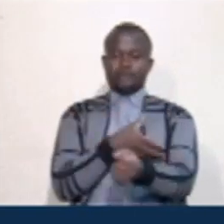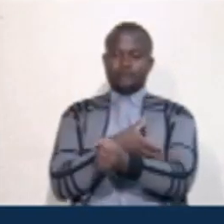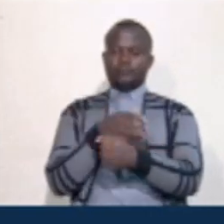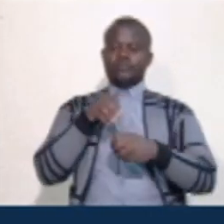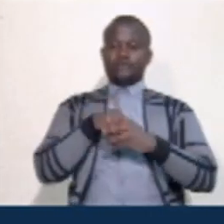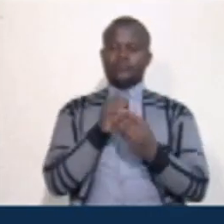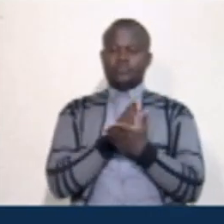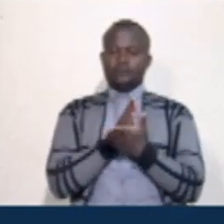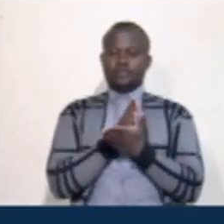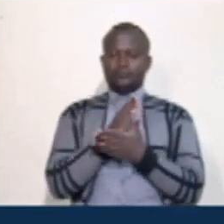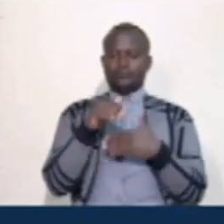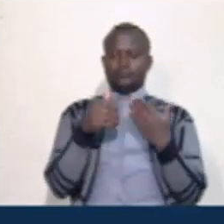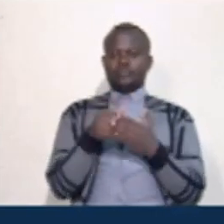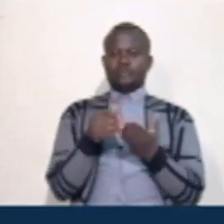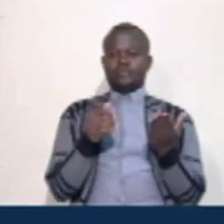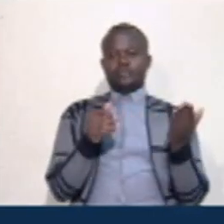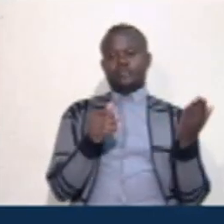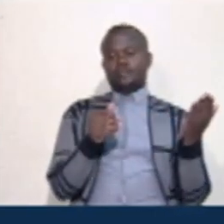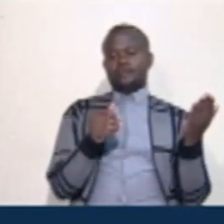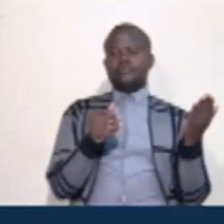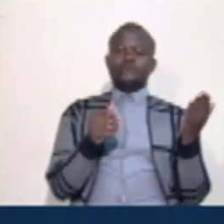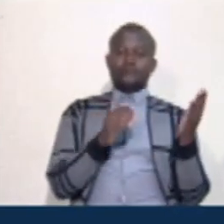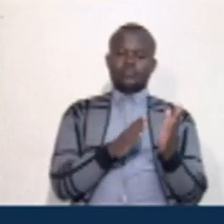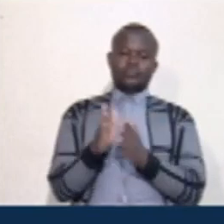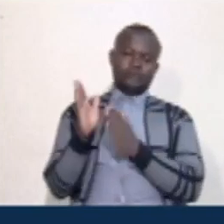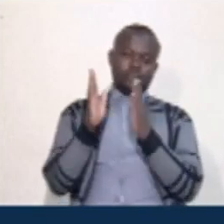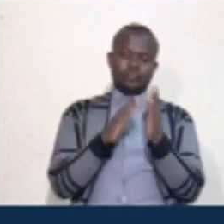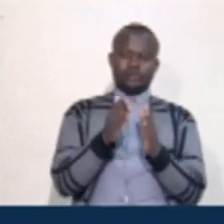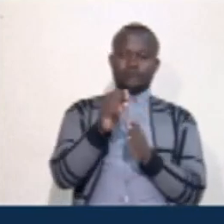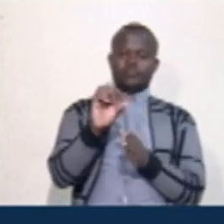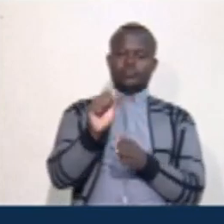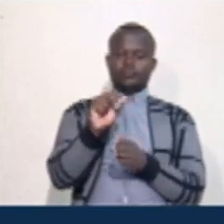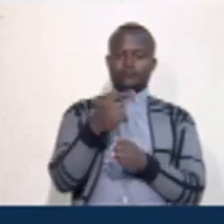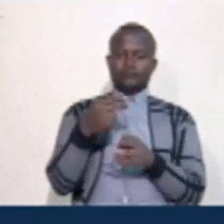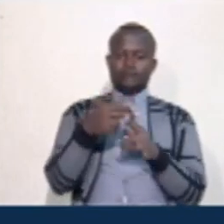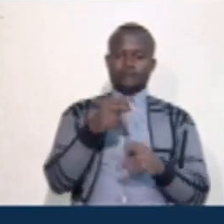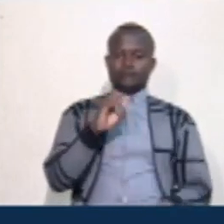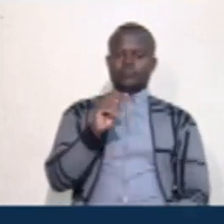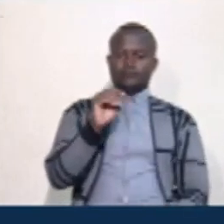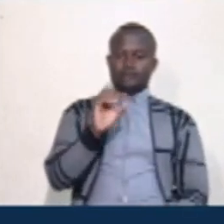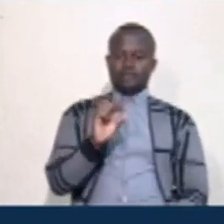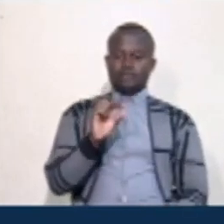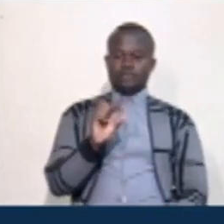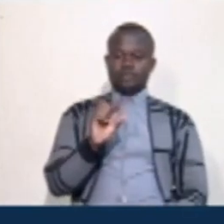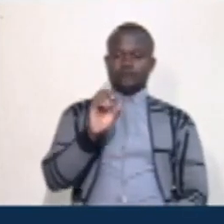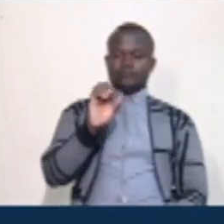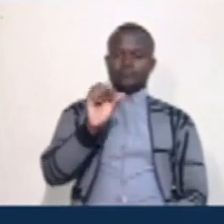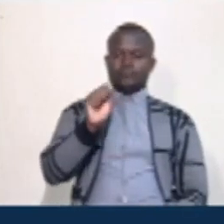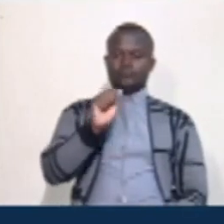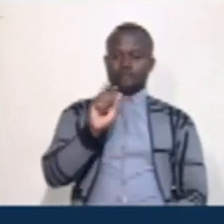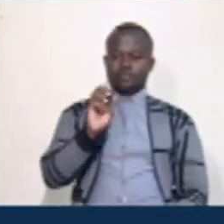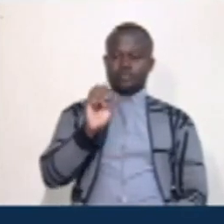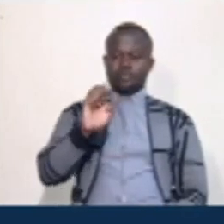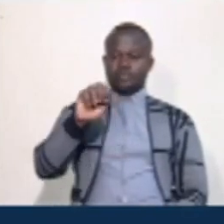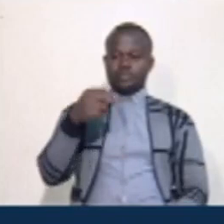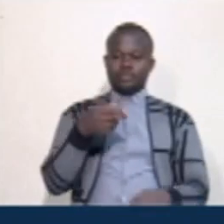mu by'ukuri bwo guproduce cyangwa gutunganya iyi gazi izaba yitwa CNG. Gazmeth itangaza ko uruganda